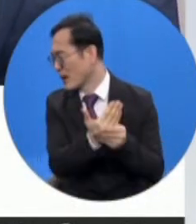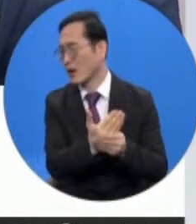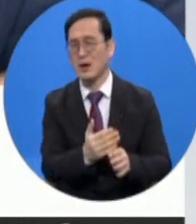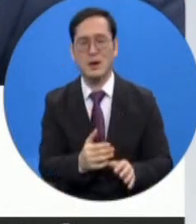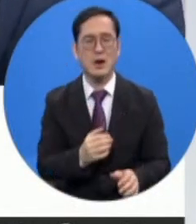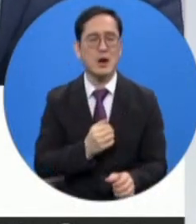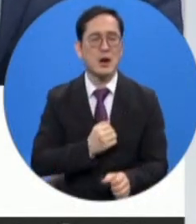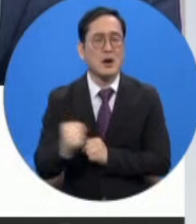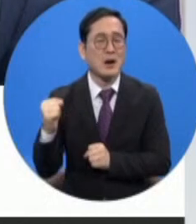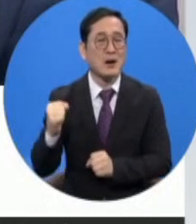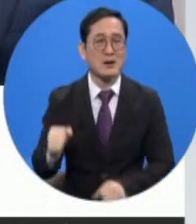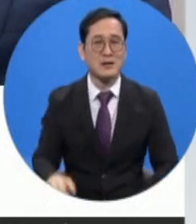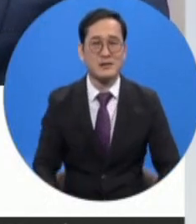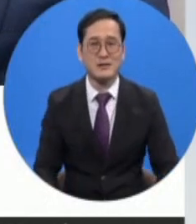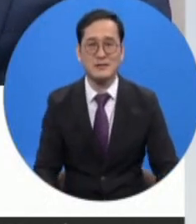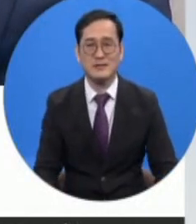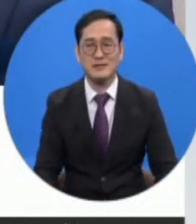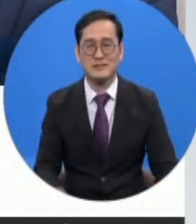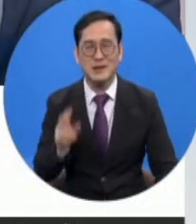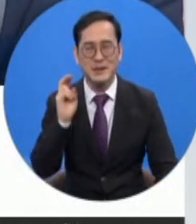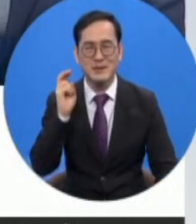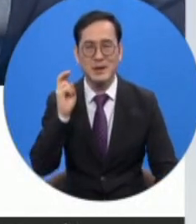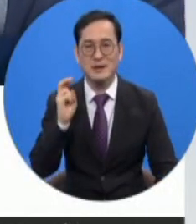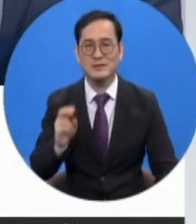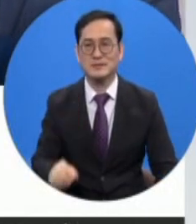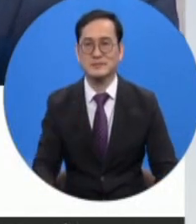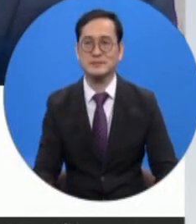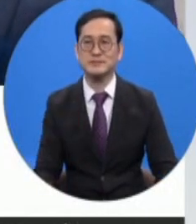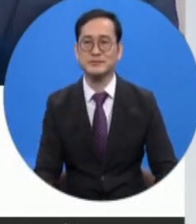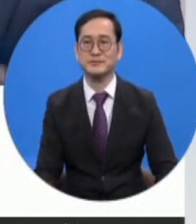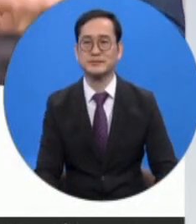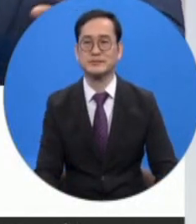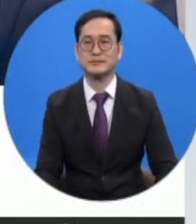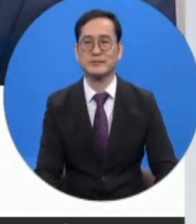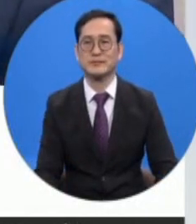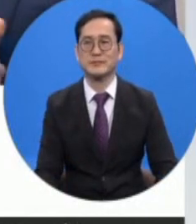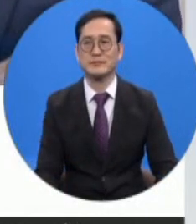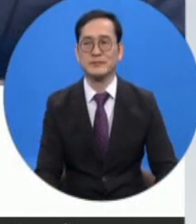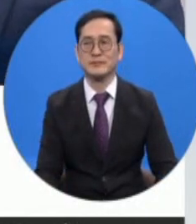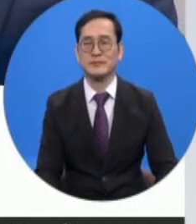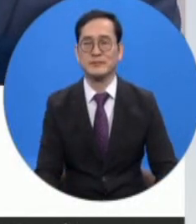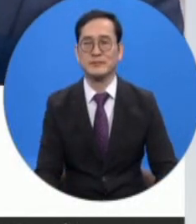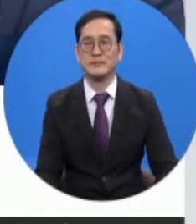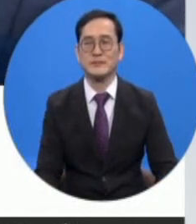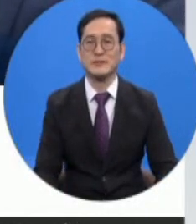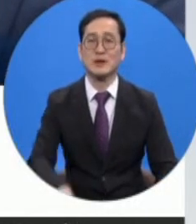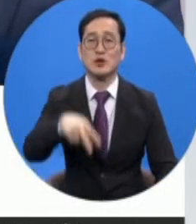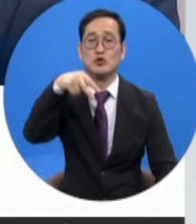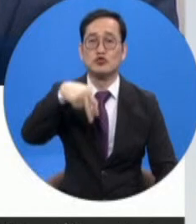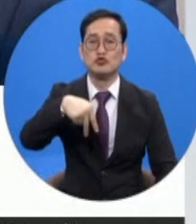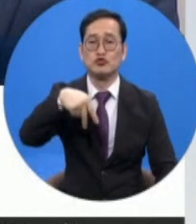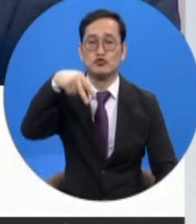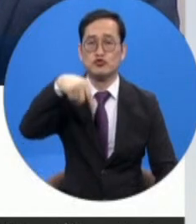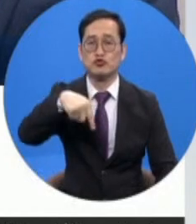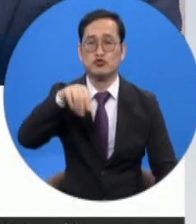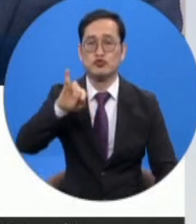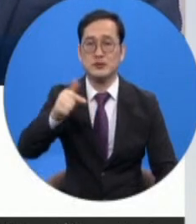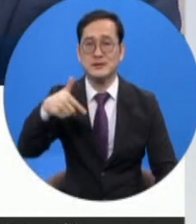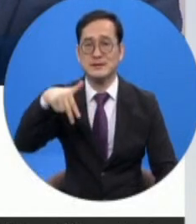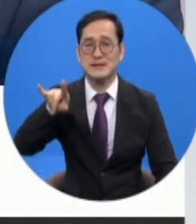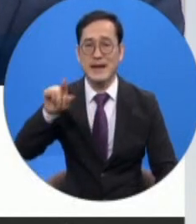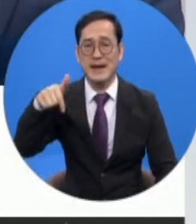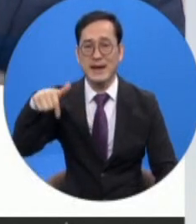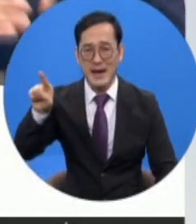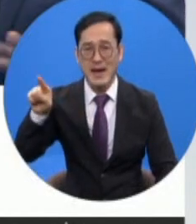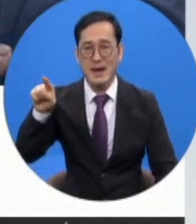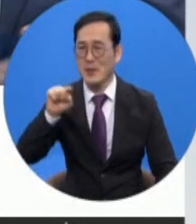어찌됐든 수신제가 치국평천하 이런 말이 있듯이 제가라고 하는 게 굉장히 중요한 덕목이고 많은